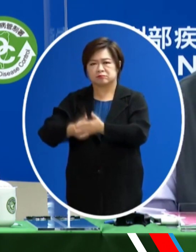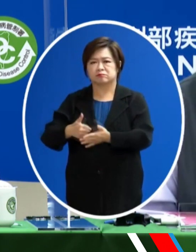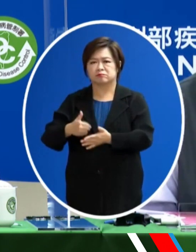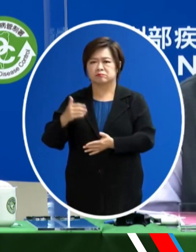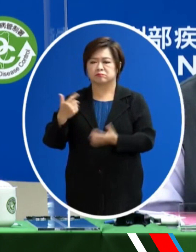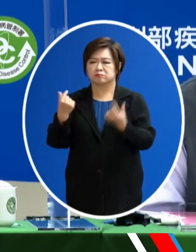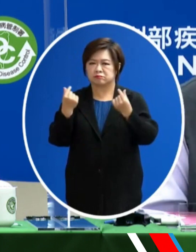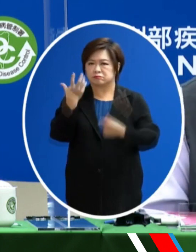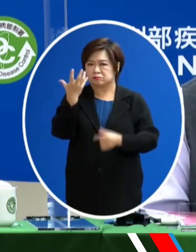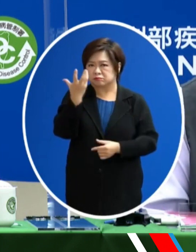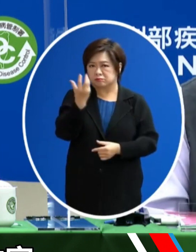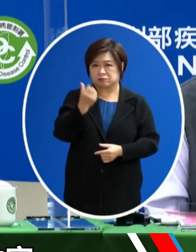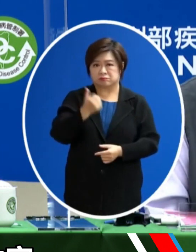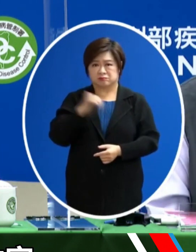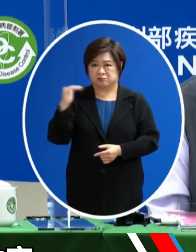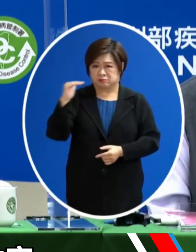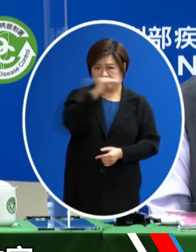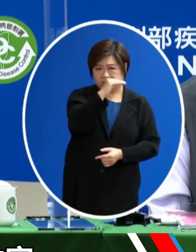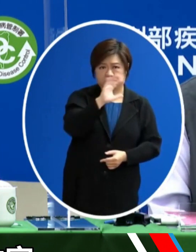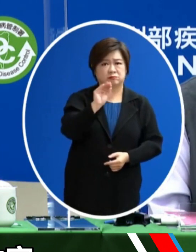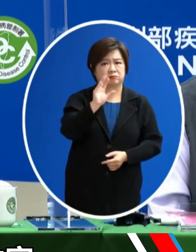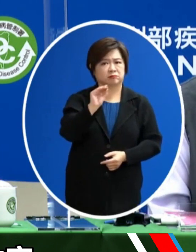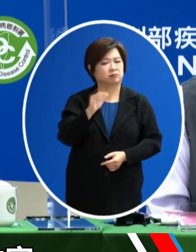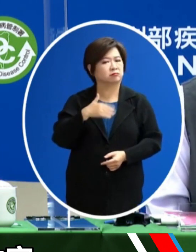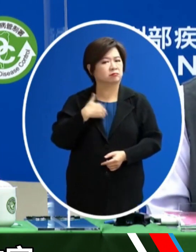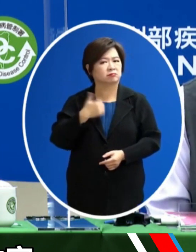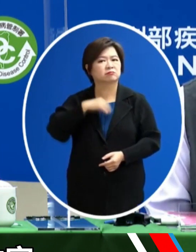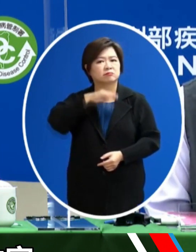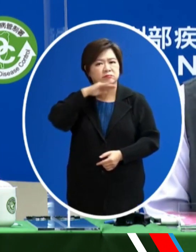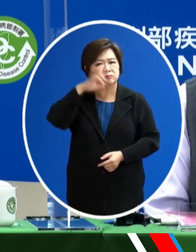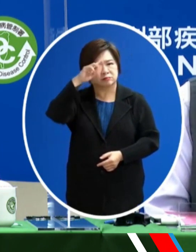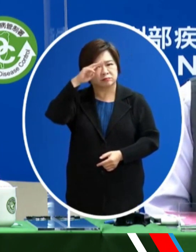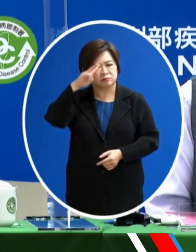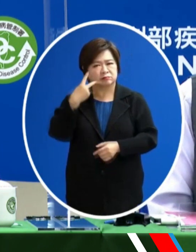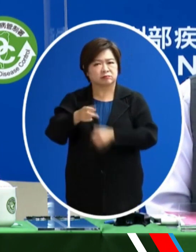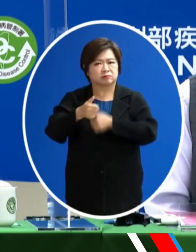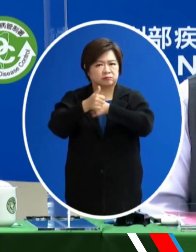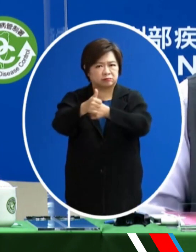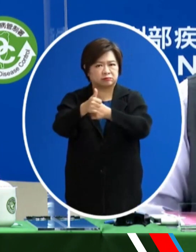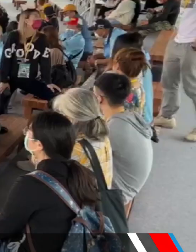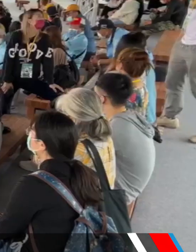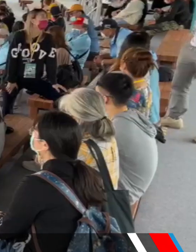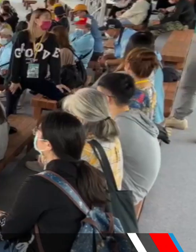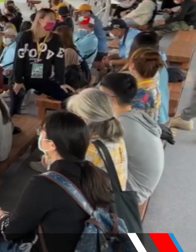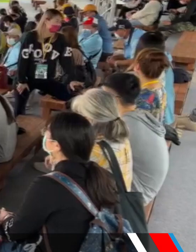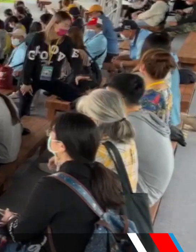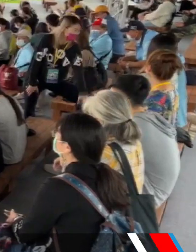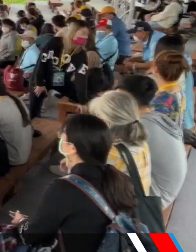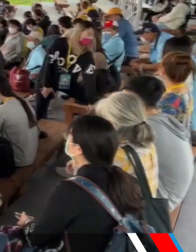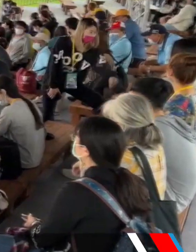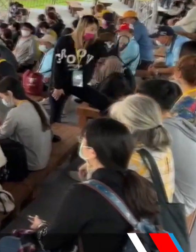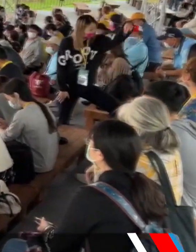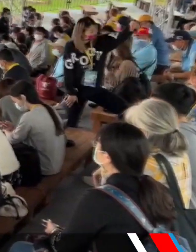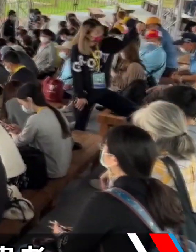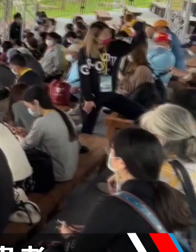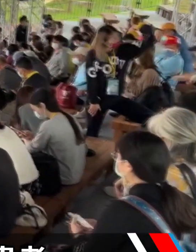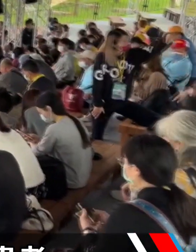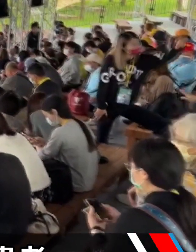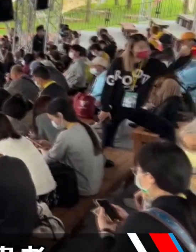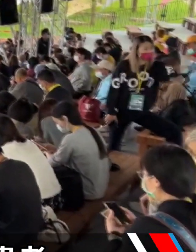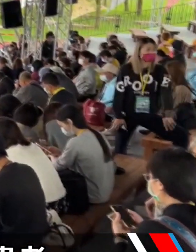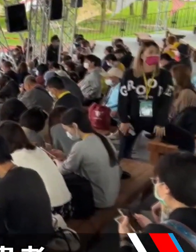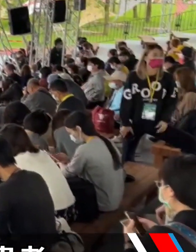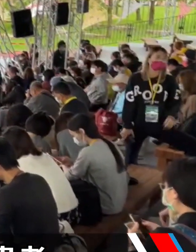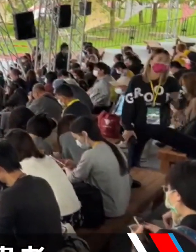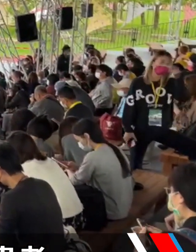那是不是真的在平稳？那还要看看这两天的一个数字才能够比较清楚。 确诊病例虽然下降，但是